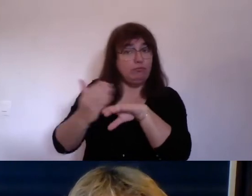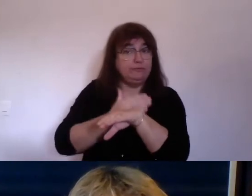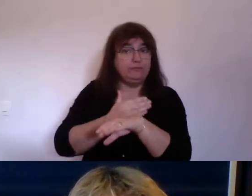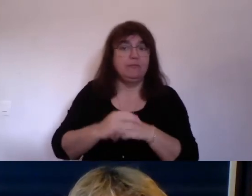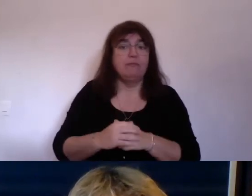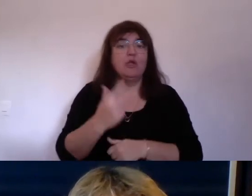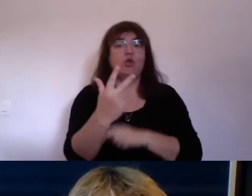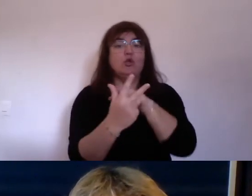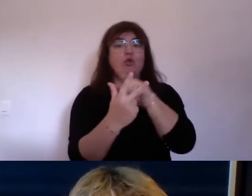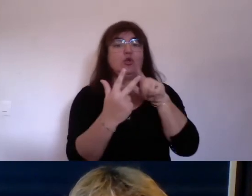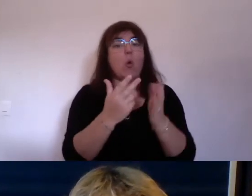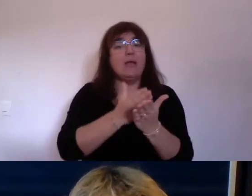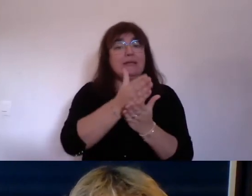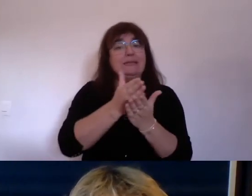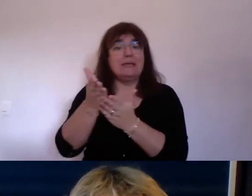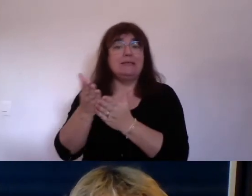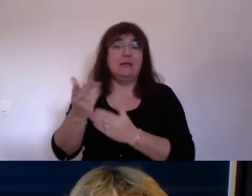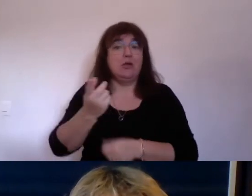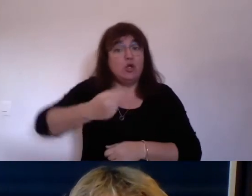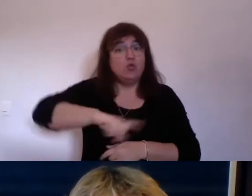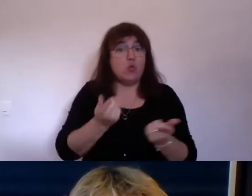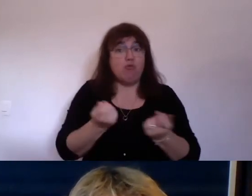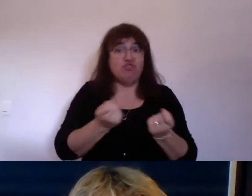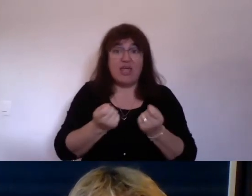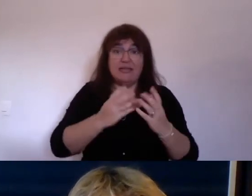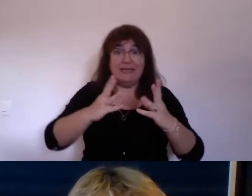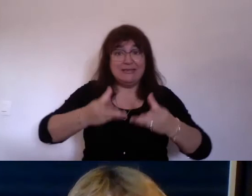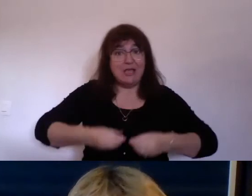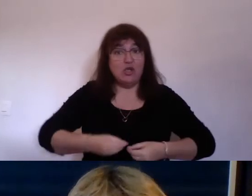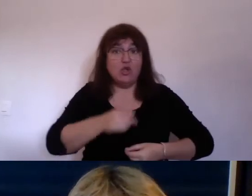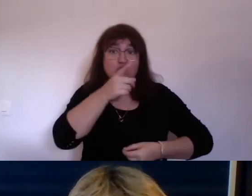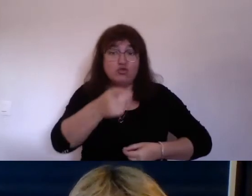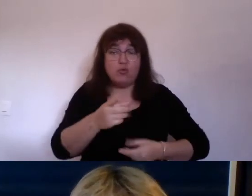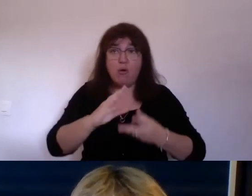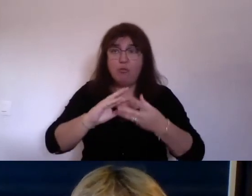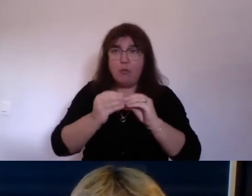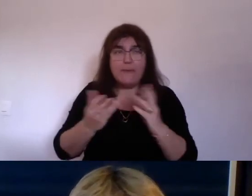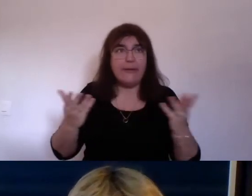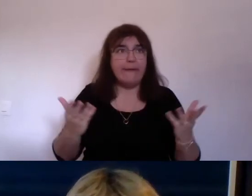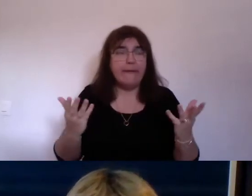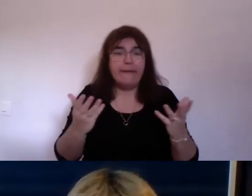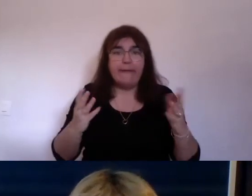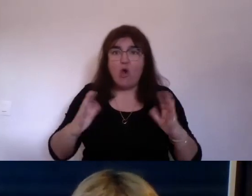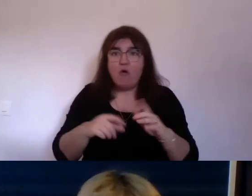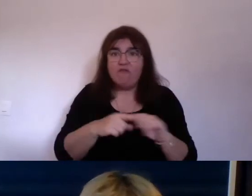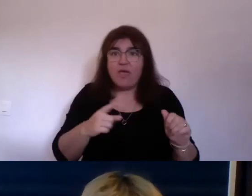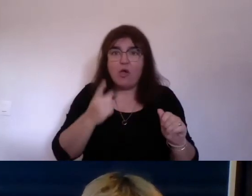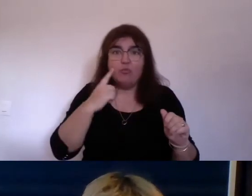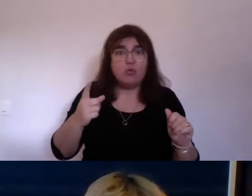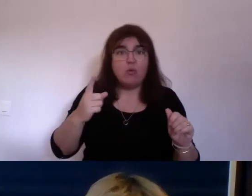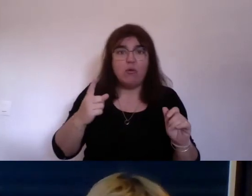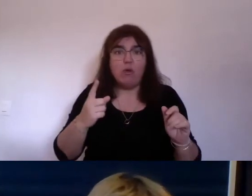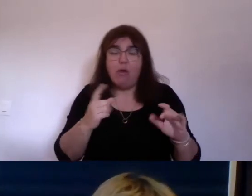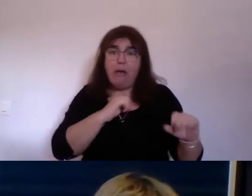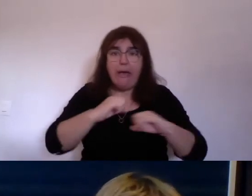la fermeture de nos accueils de jour, puisqu'on gère des accueils de jour, on s'est trouvé, nous, avec cette problématique du hors les murs, à dire, mais comment on va faire maintenant pour délivrer notre action